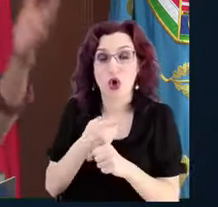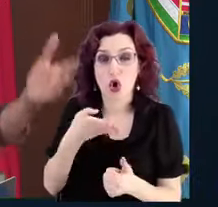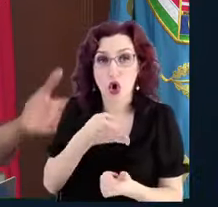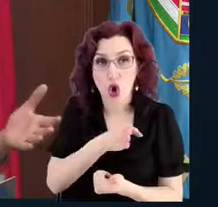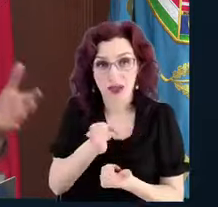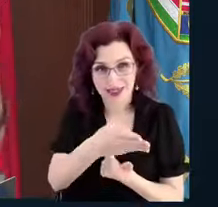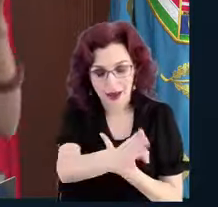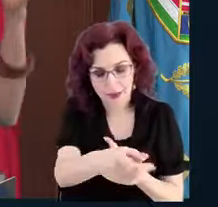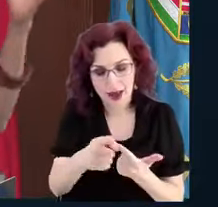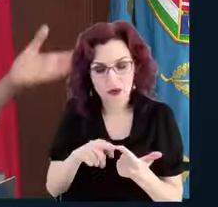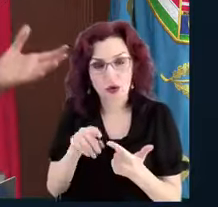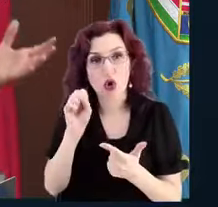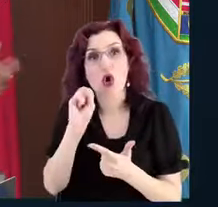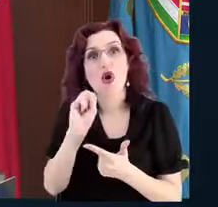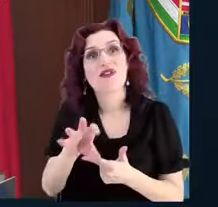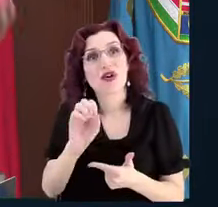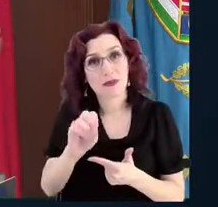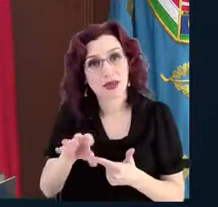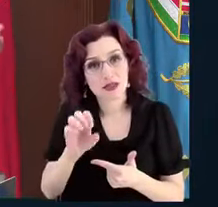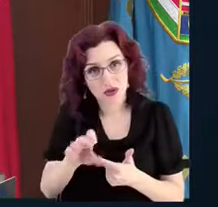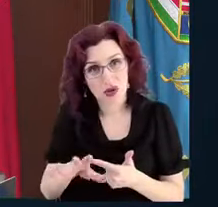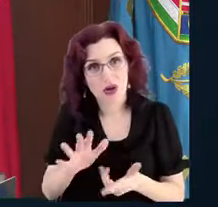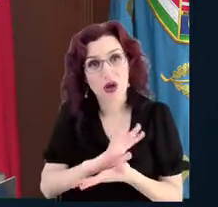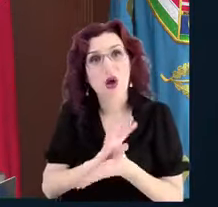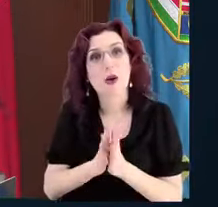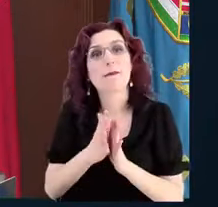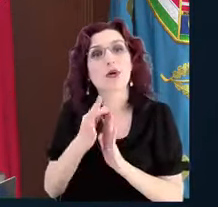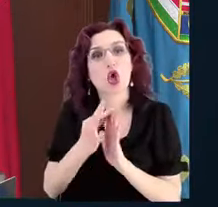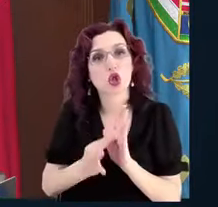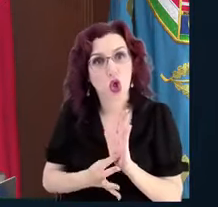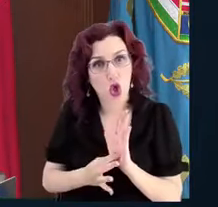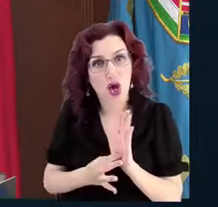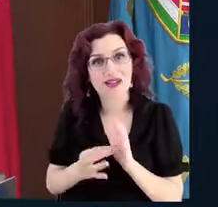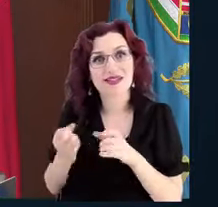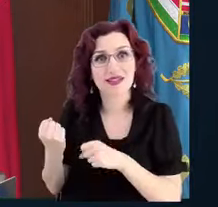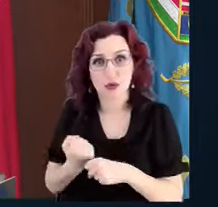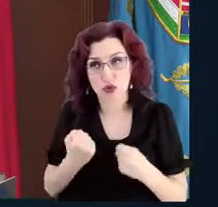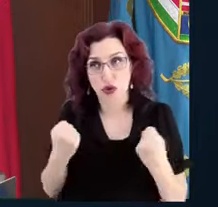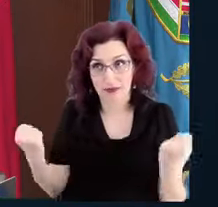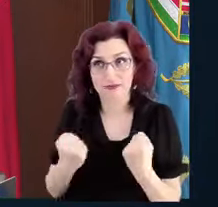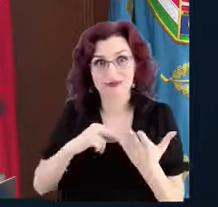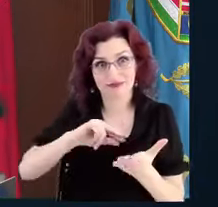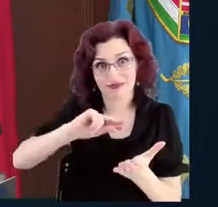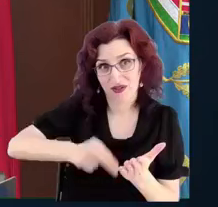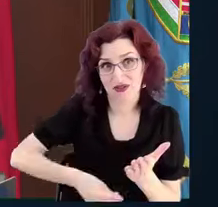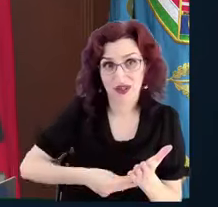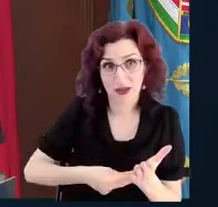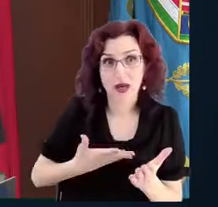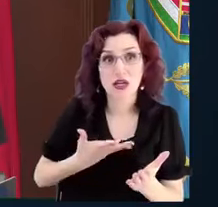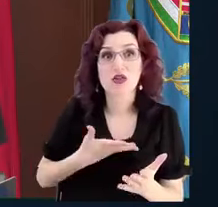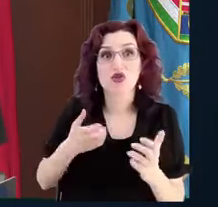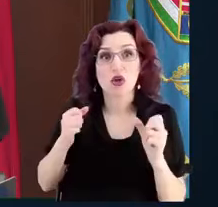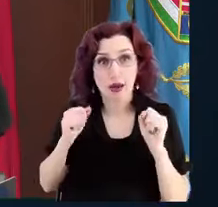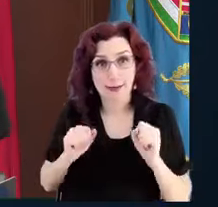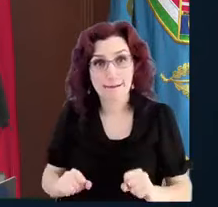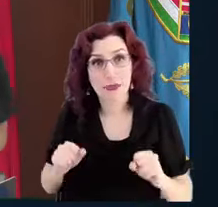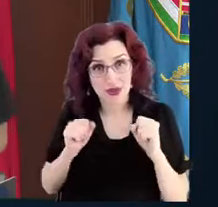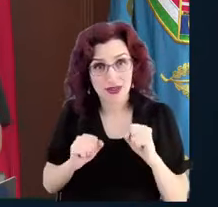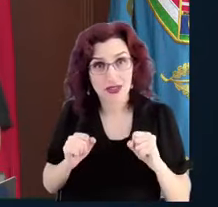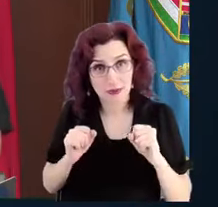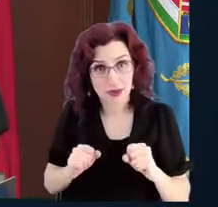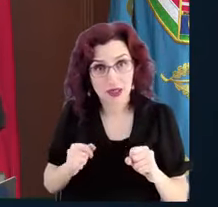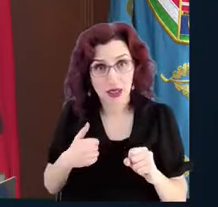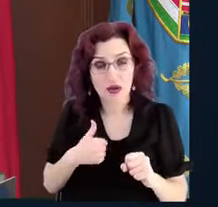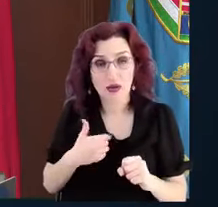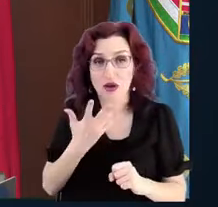ci sono protocolli che le istituzioni promuovono firmano c'è la possibilità nel rapporto con queste parti sociali io lo rivendico